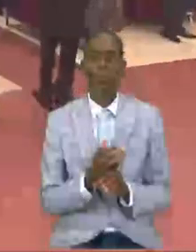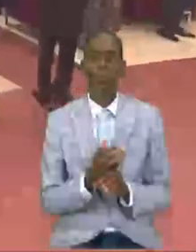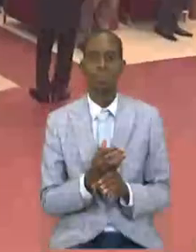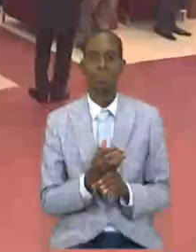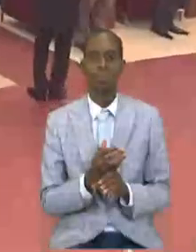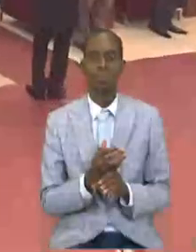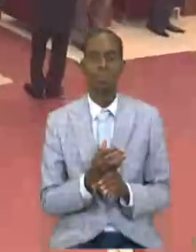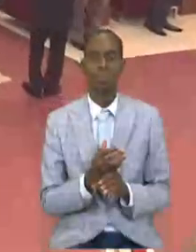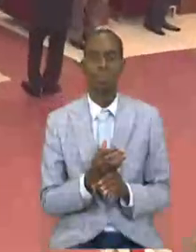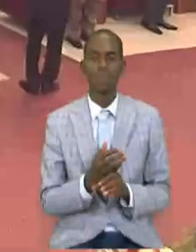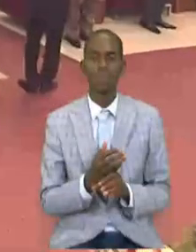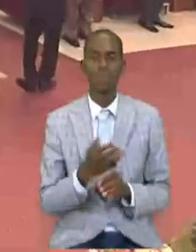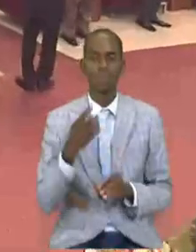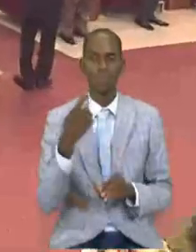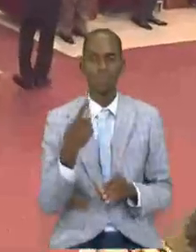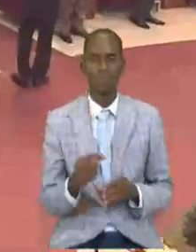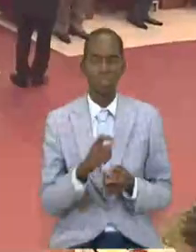création.